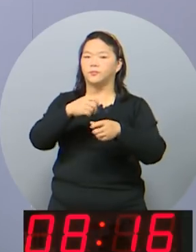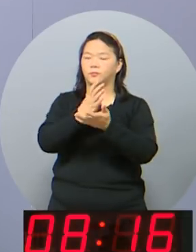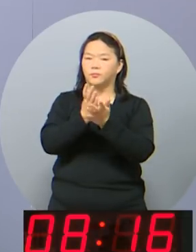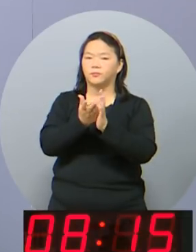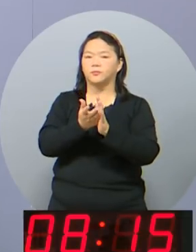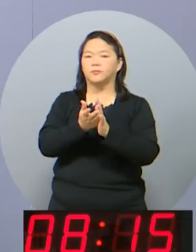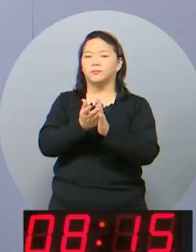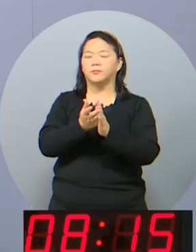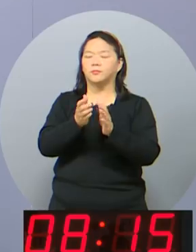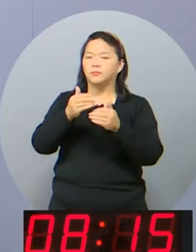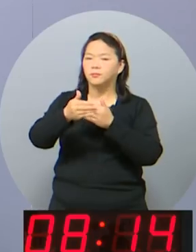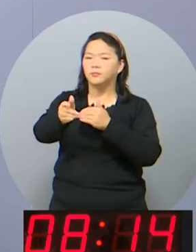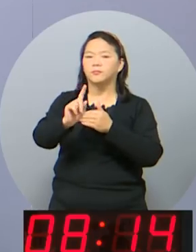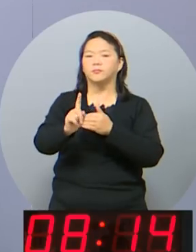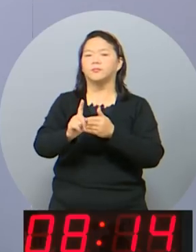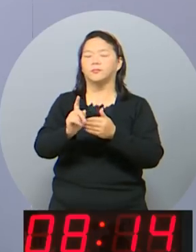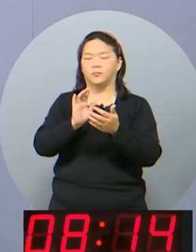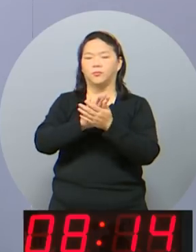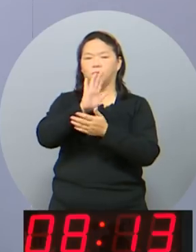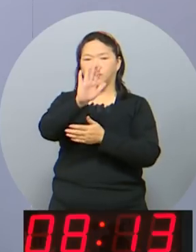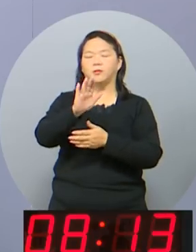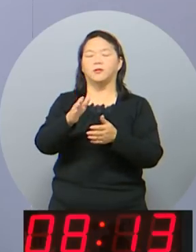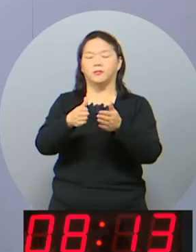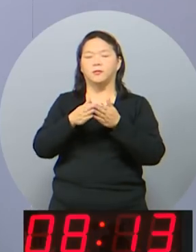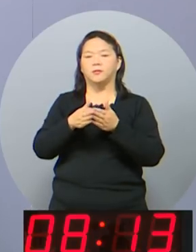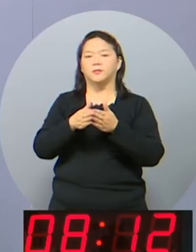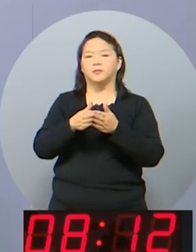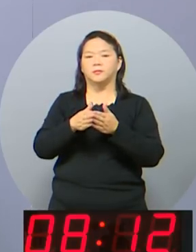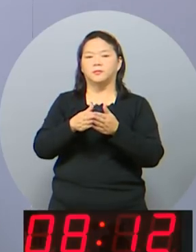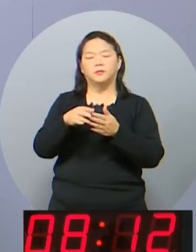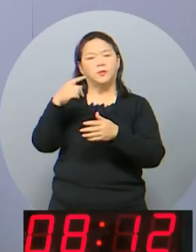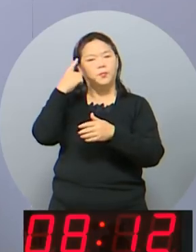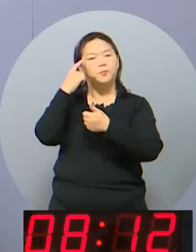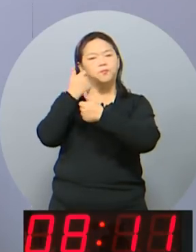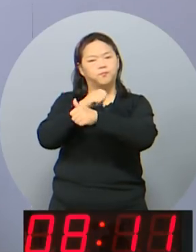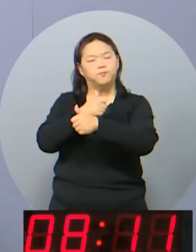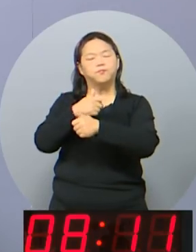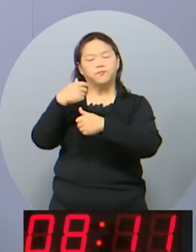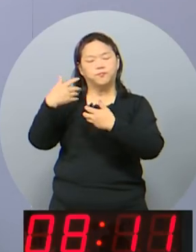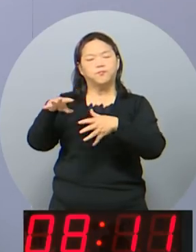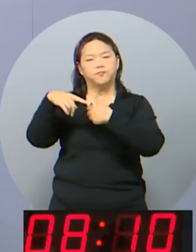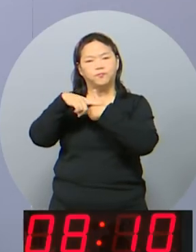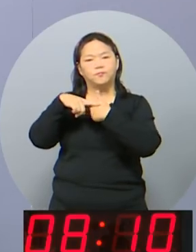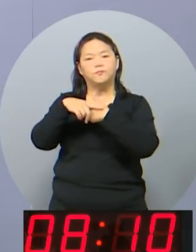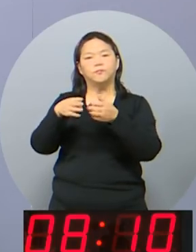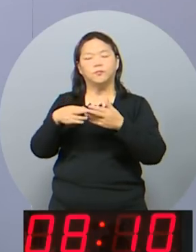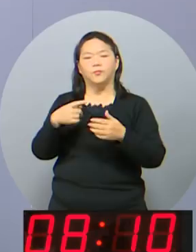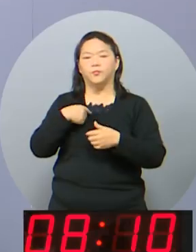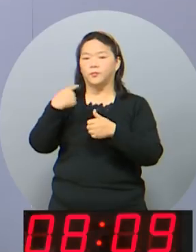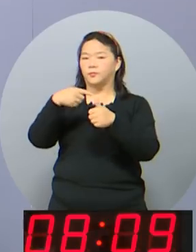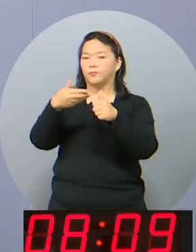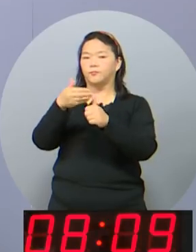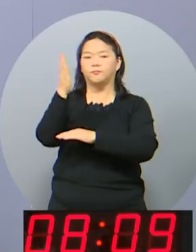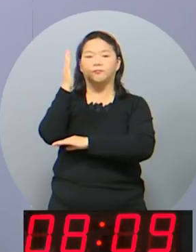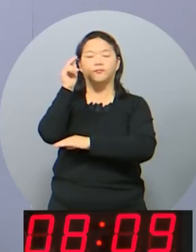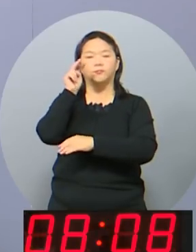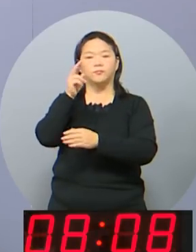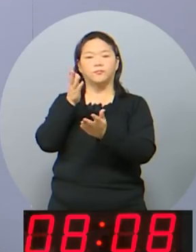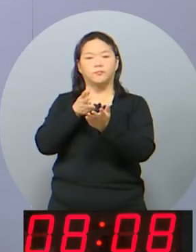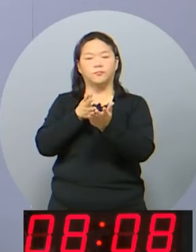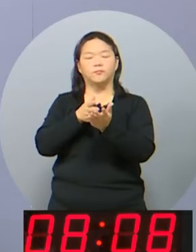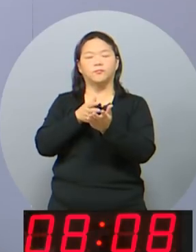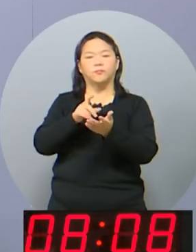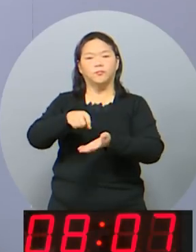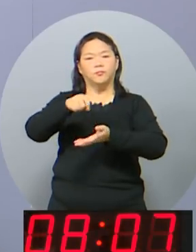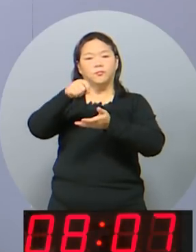进行，都是未来我们必须要去斟酌考量所以呢，我的教育政见当中也提到很